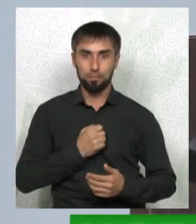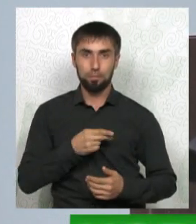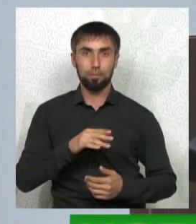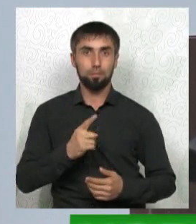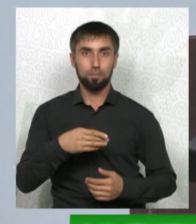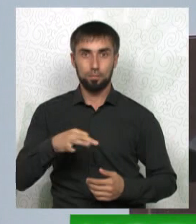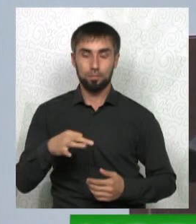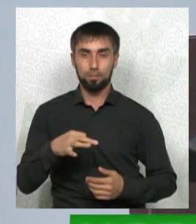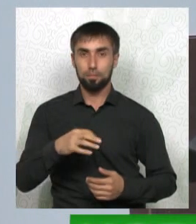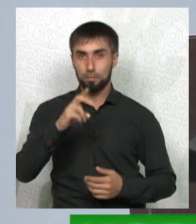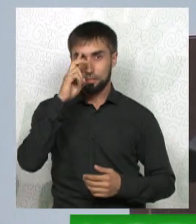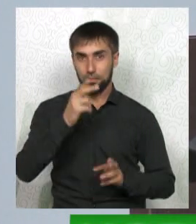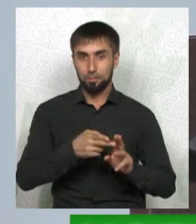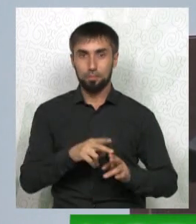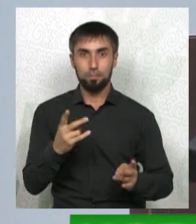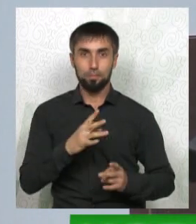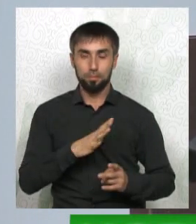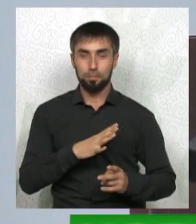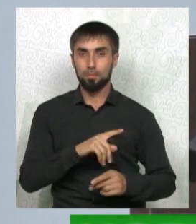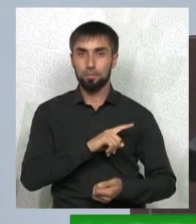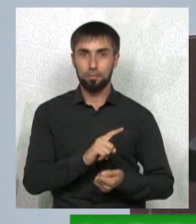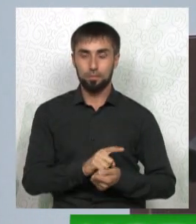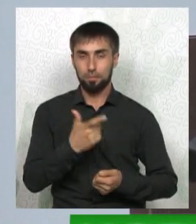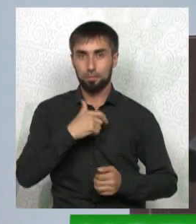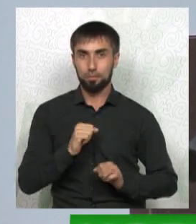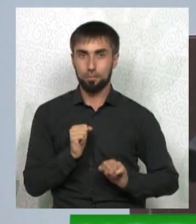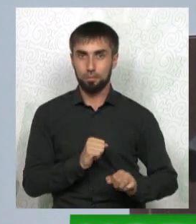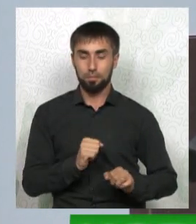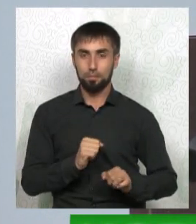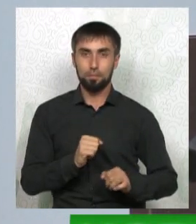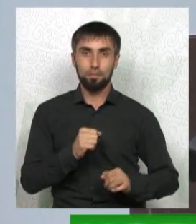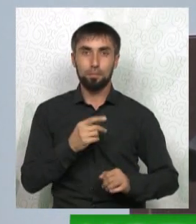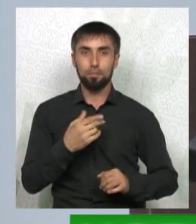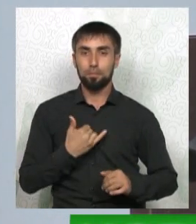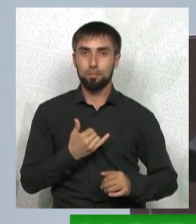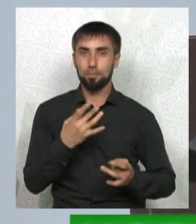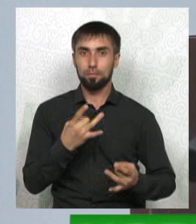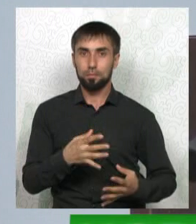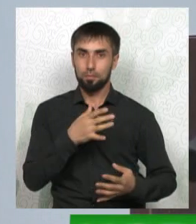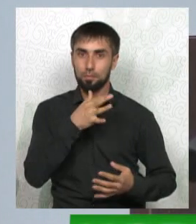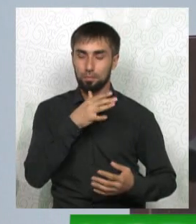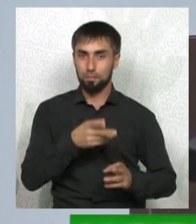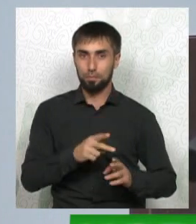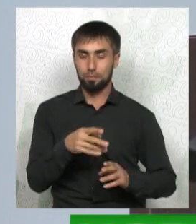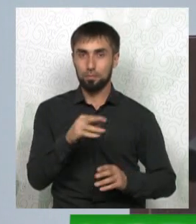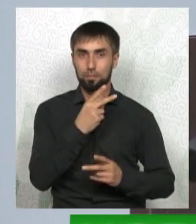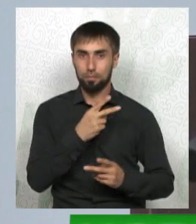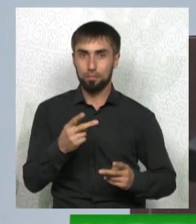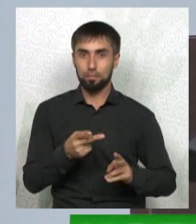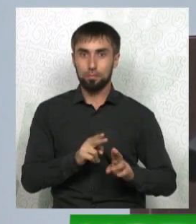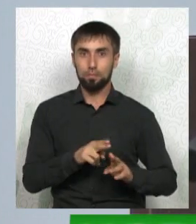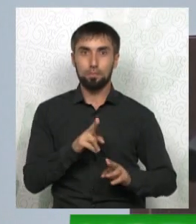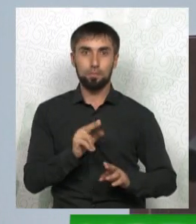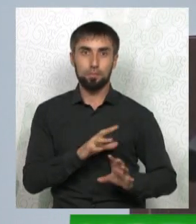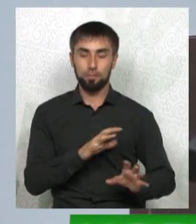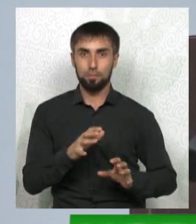потому что государство должно, обязано себя защищать. В наше непростое время мы видим, какую заботу проявляет